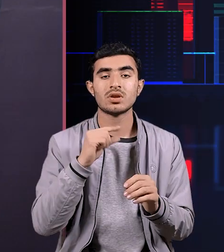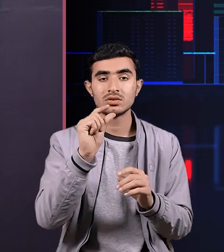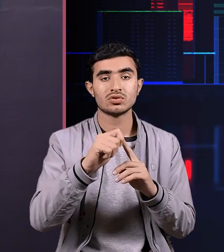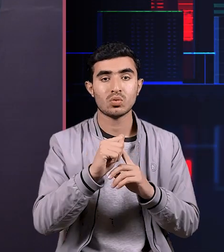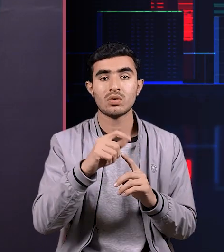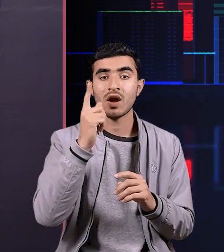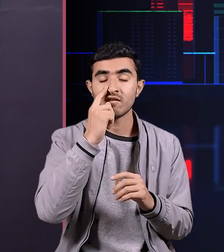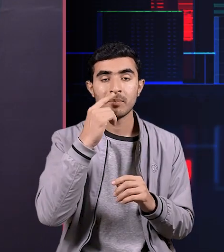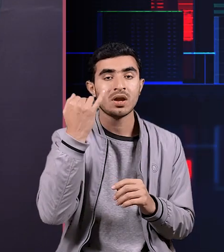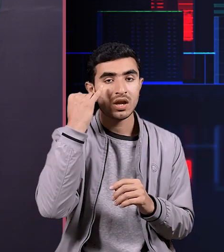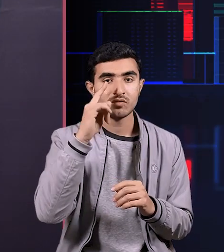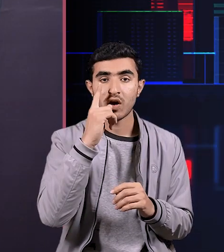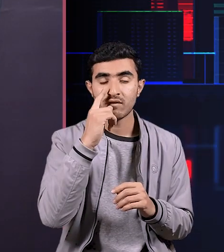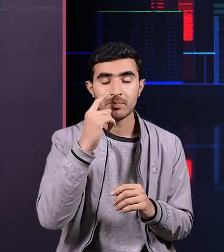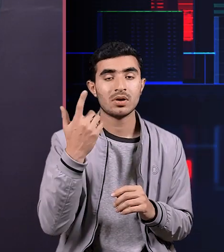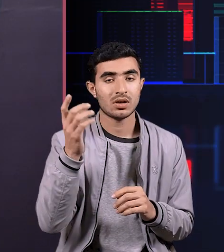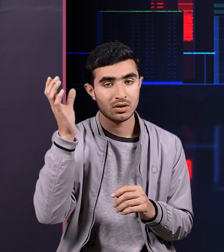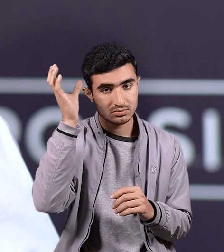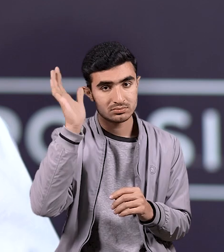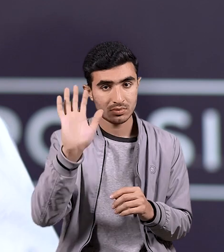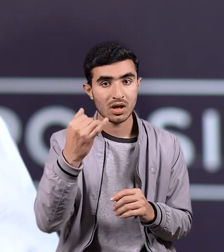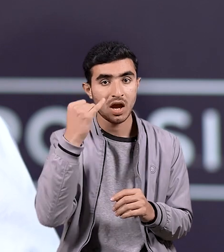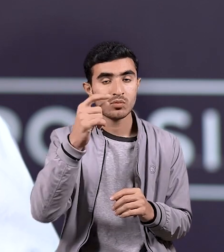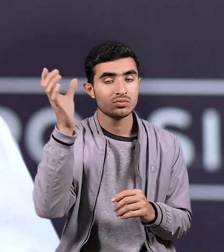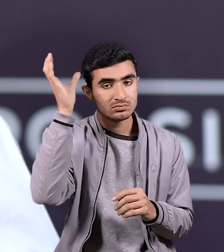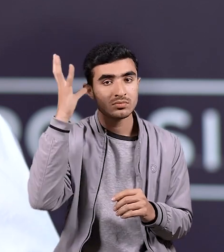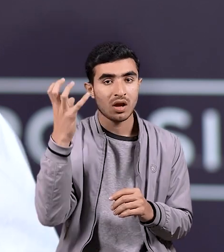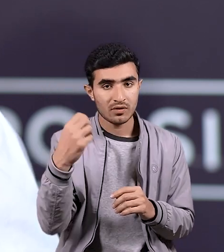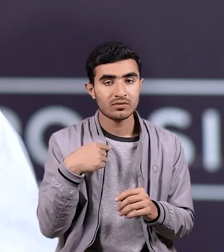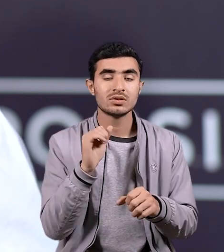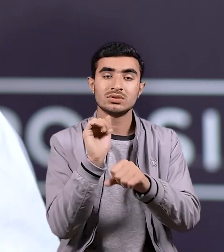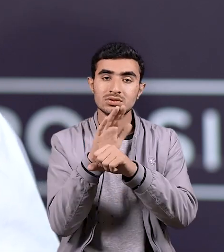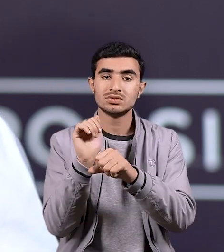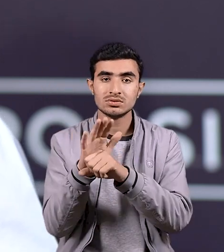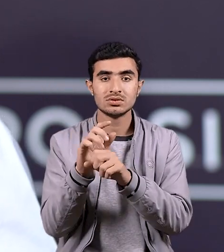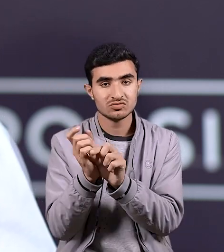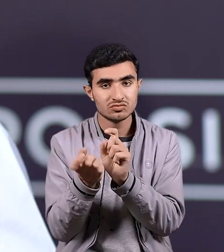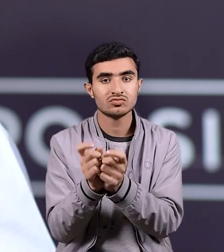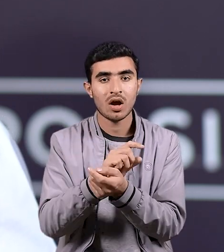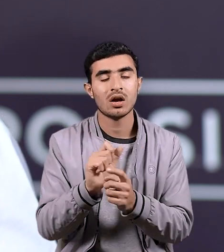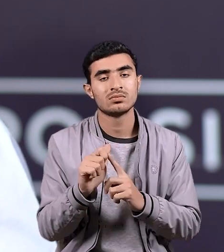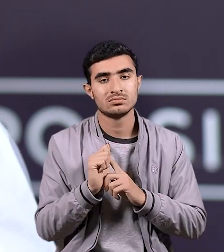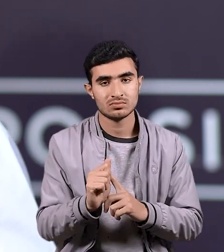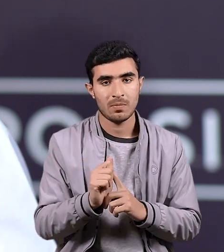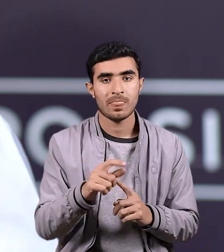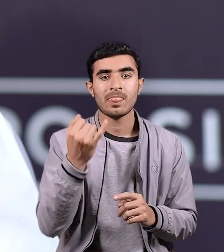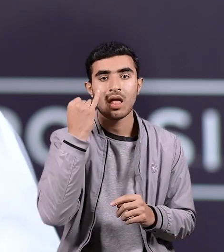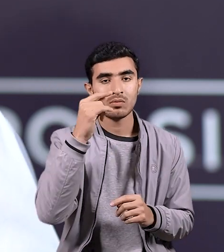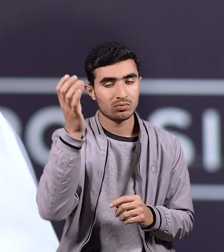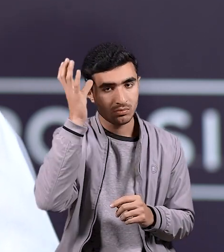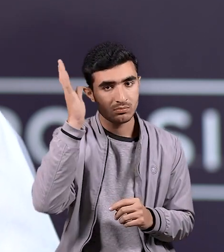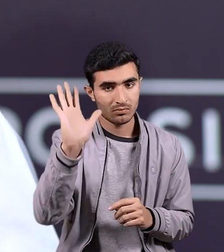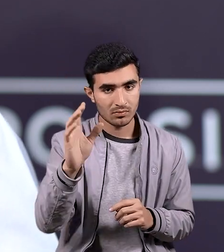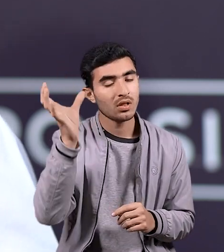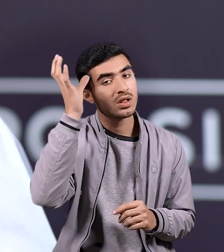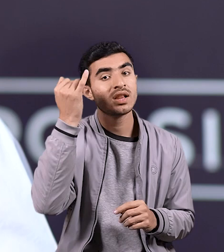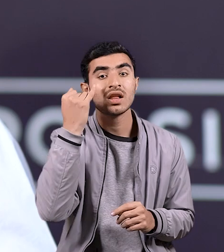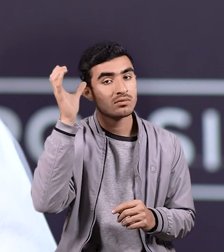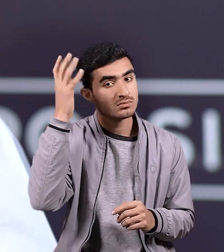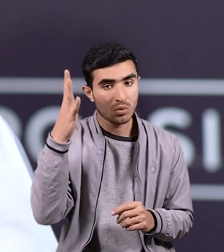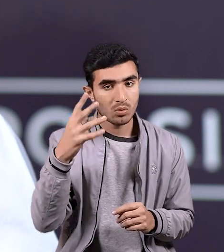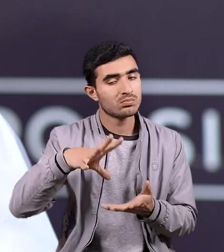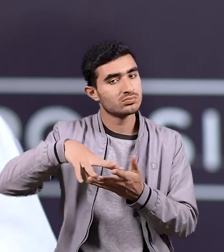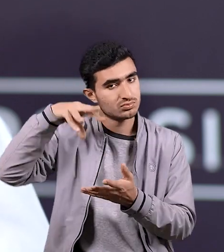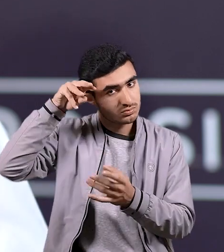वो स्टूडेंट्स, ख़ास तौर पे ख़वातीन, लड़कियाँ, जो स्किल को एक्वायर की है उसको ज़रूर फ्रीलांसिंग में कन्वर्ट करें और घर पर साथ साथ